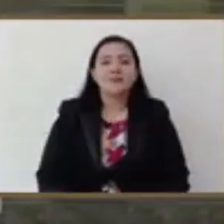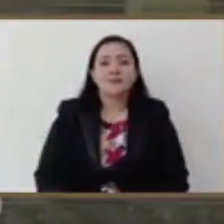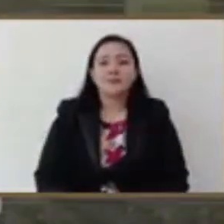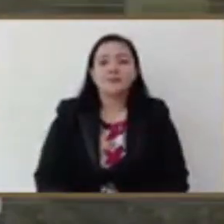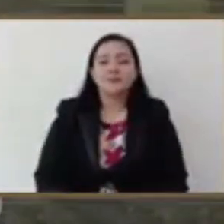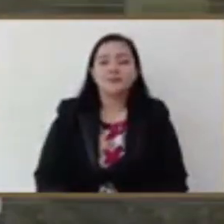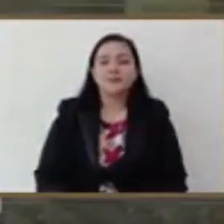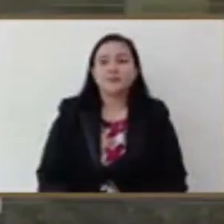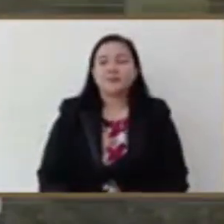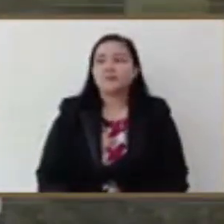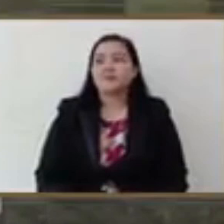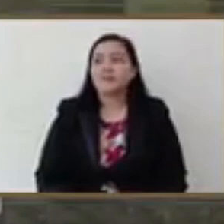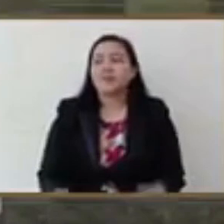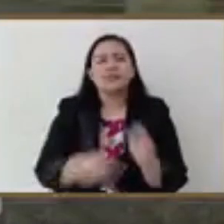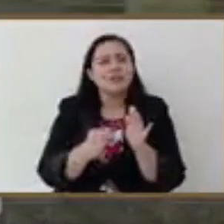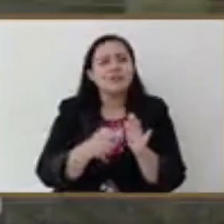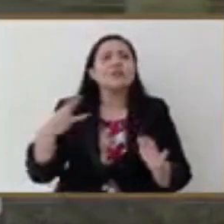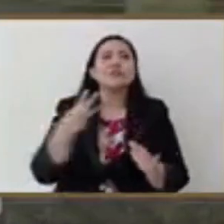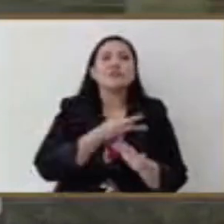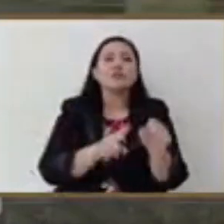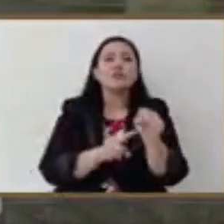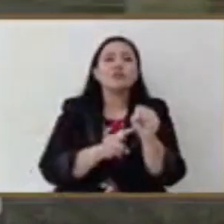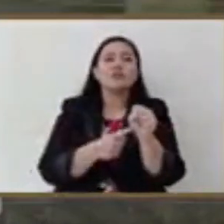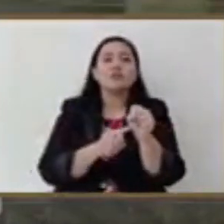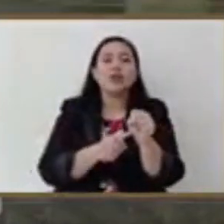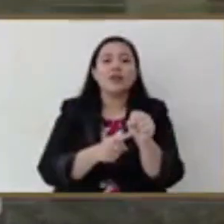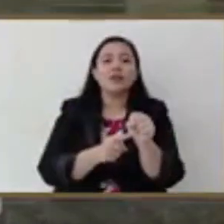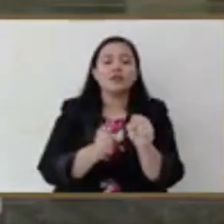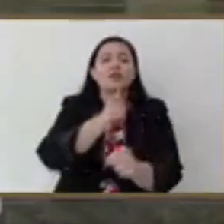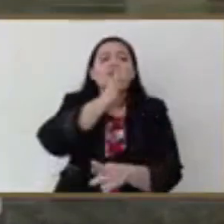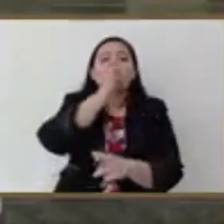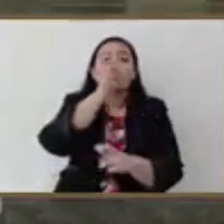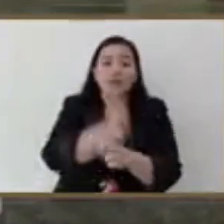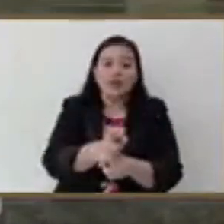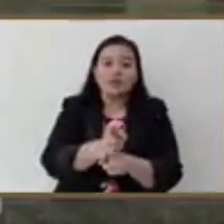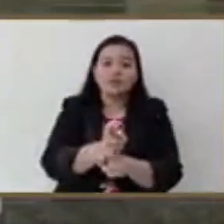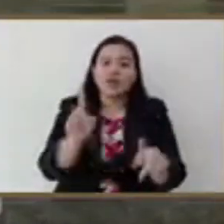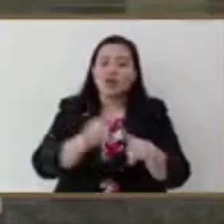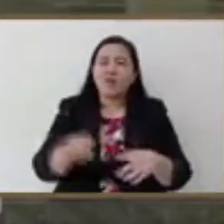Minsan nagsisimula tayo sa tama, pero bandang huli, nawawala na ho tayo sa tama.